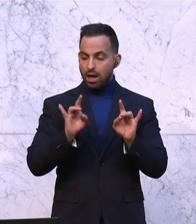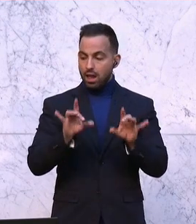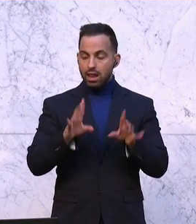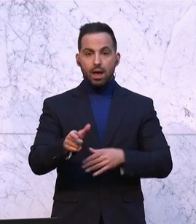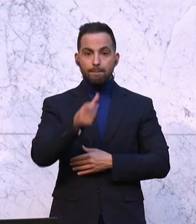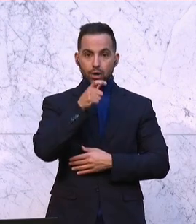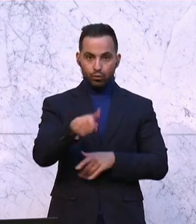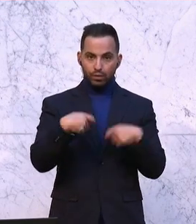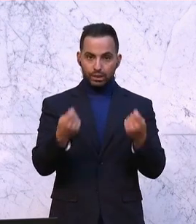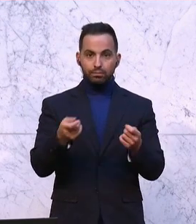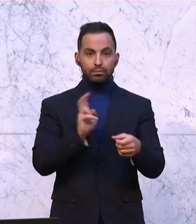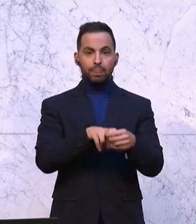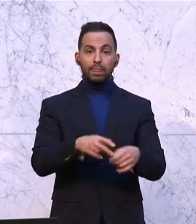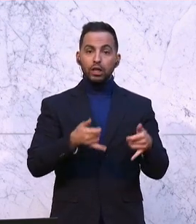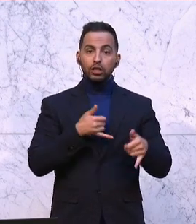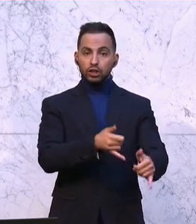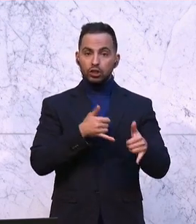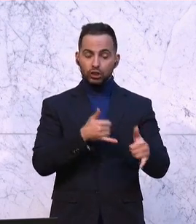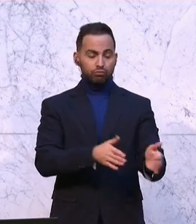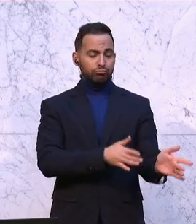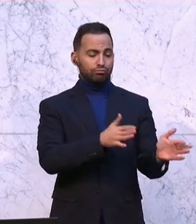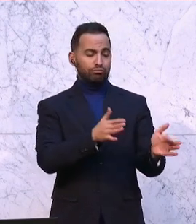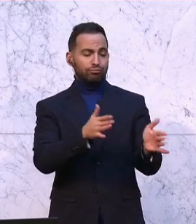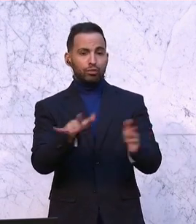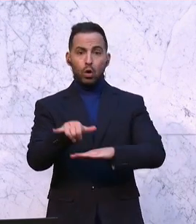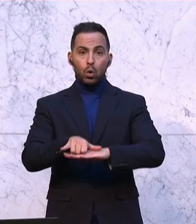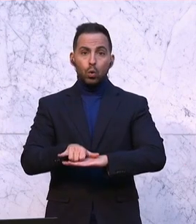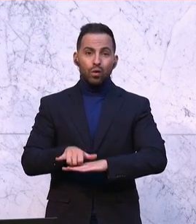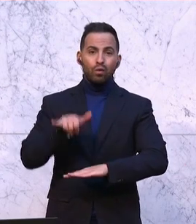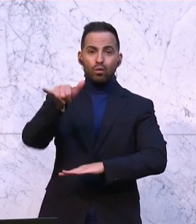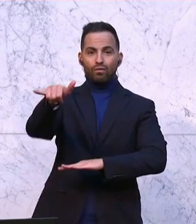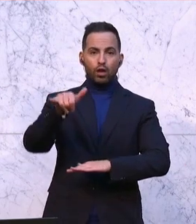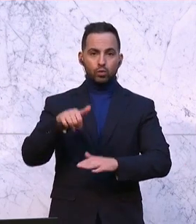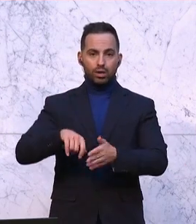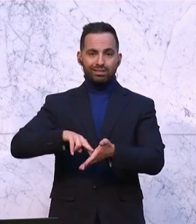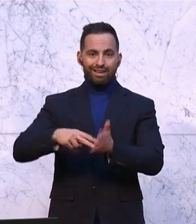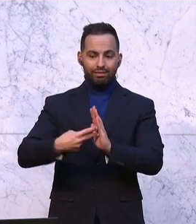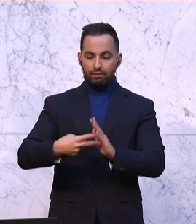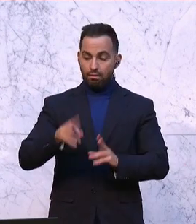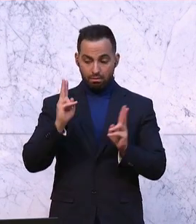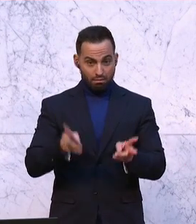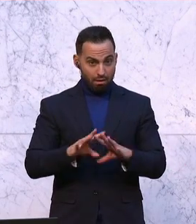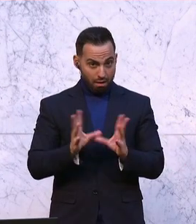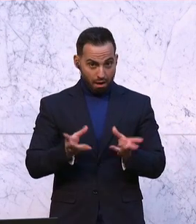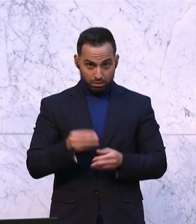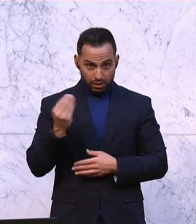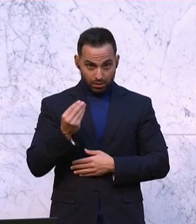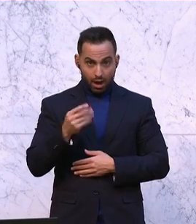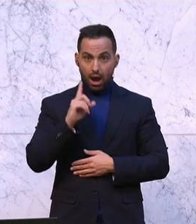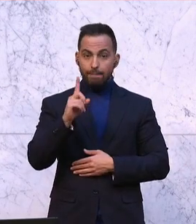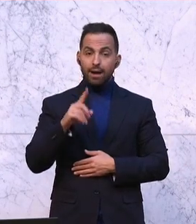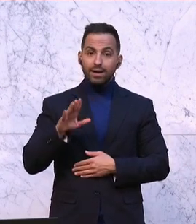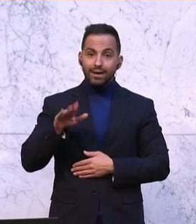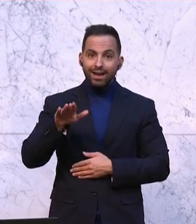hier erlernt werden können, vom Tischler bis zum Luftfahrzeugtechniker. Aber damit man sich auch für eine Karriere